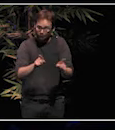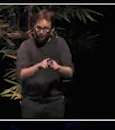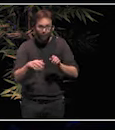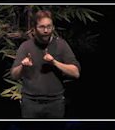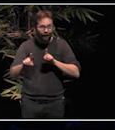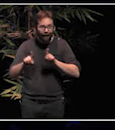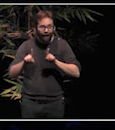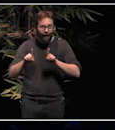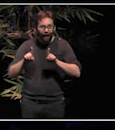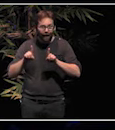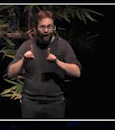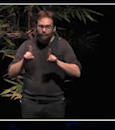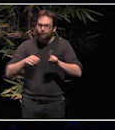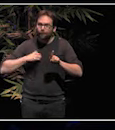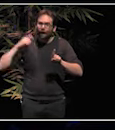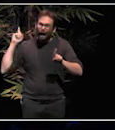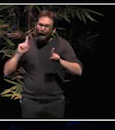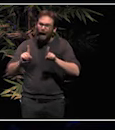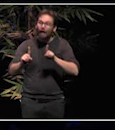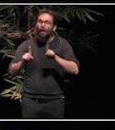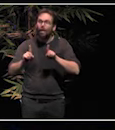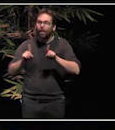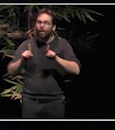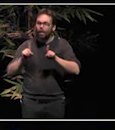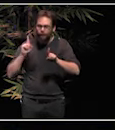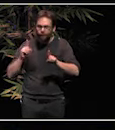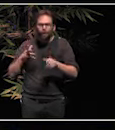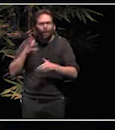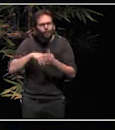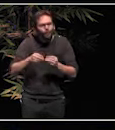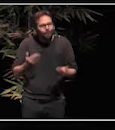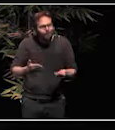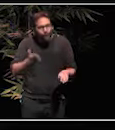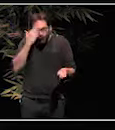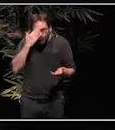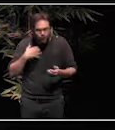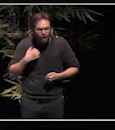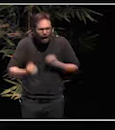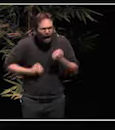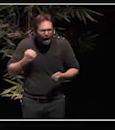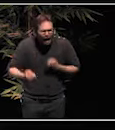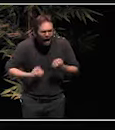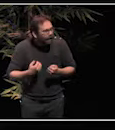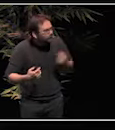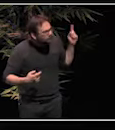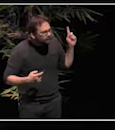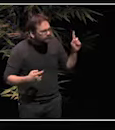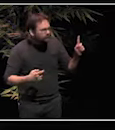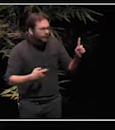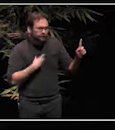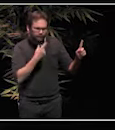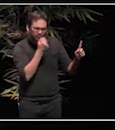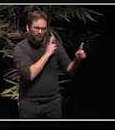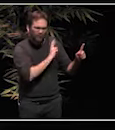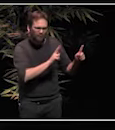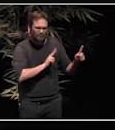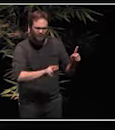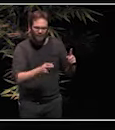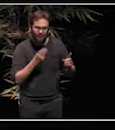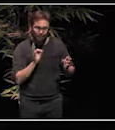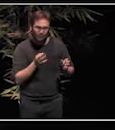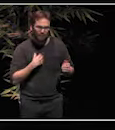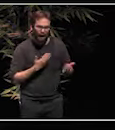places. Et maintenant que je suis quand même assez connue, ce qui est rigolo, c'est les gars qui disent de toute façon, on savait bien que tu allais y revenir. Et du coup, on